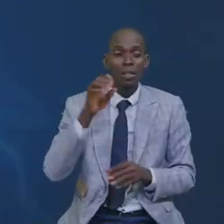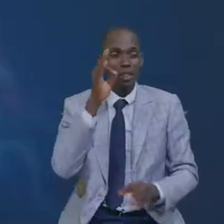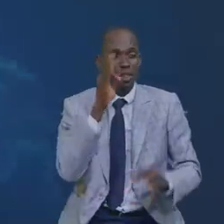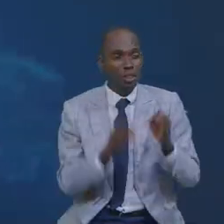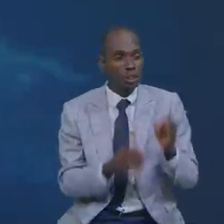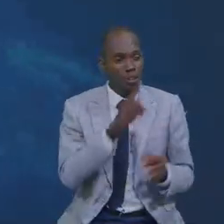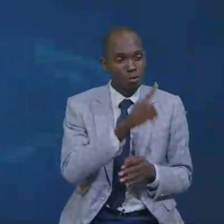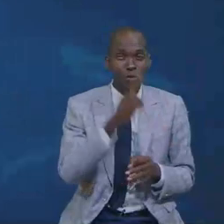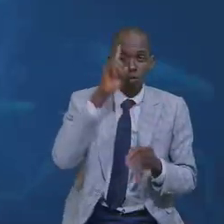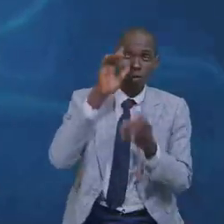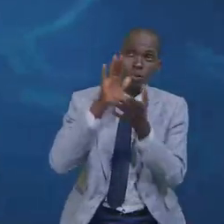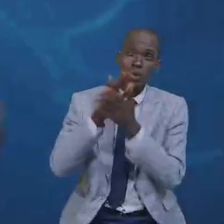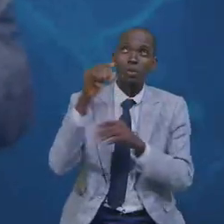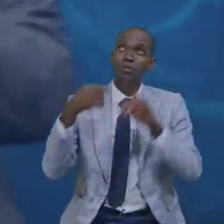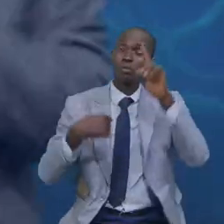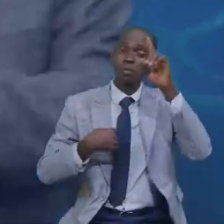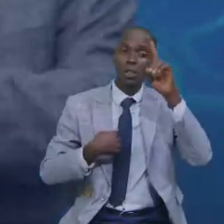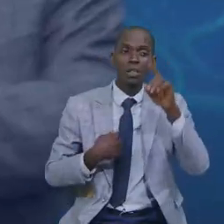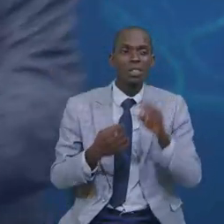si tu peux me faire confiance